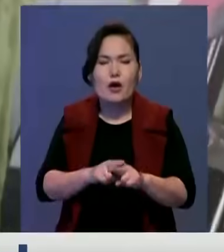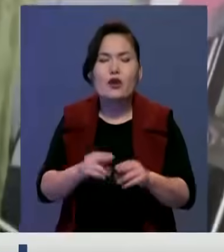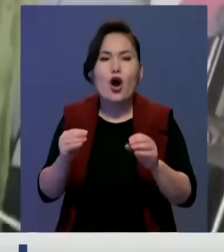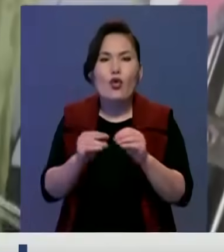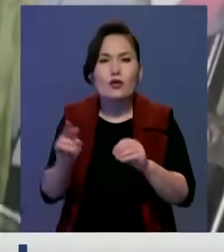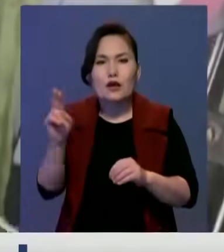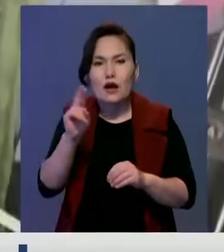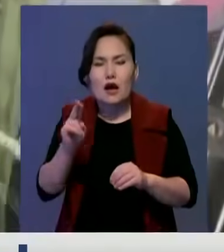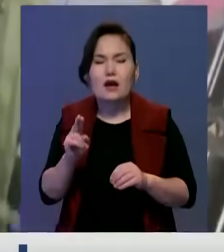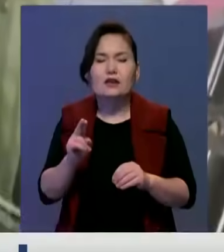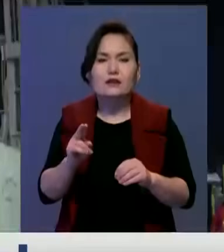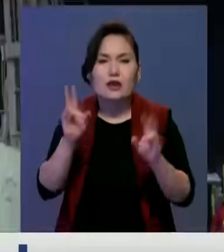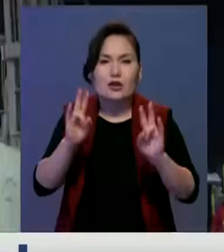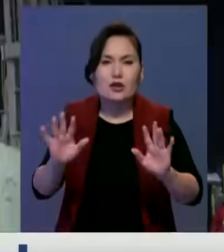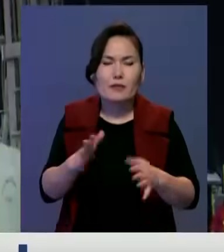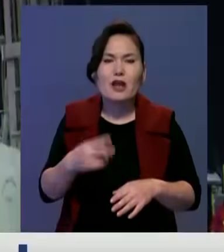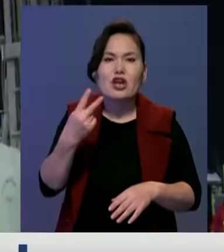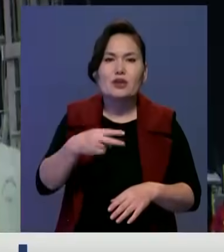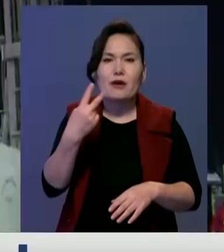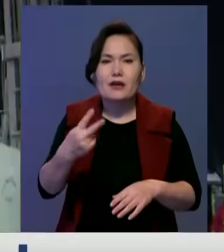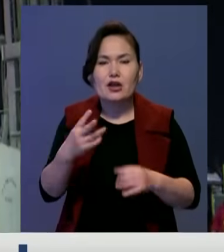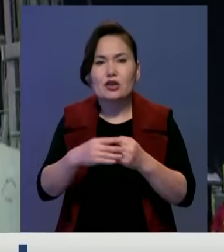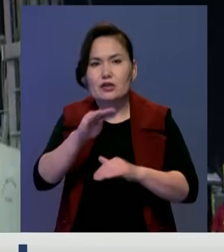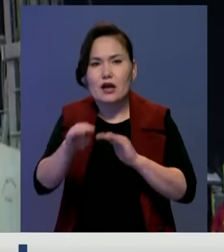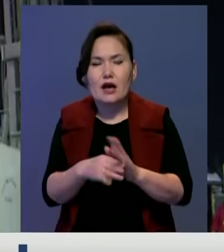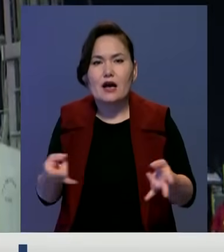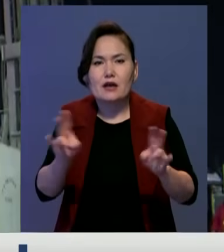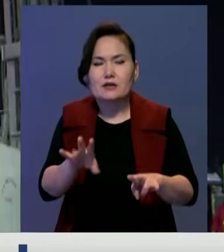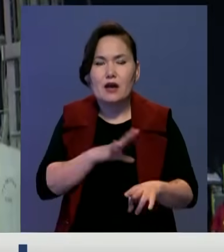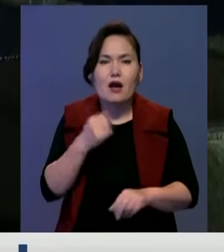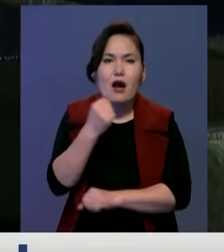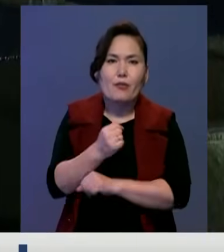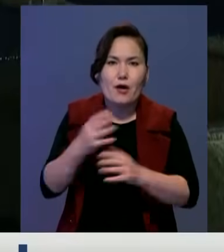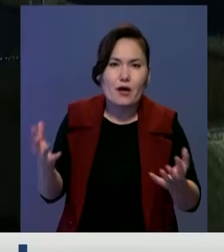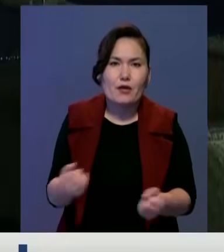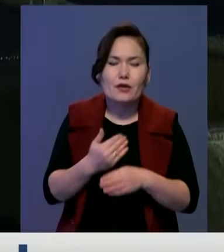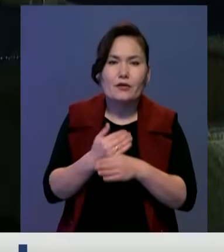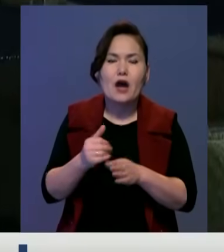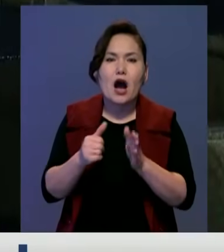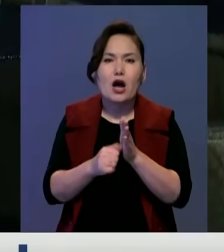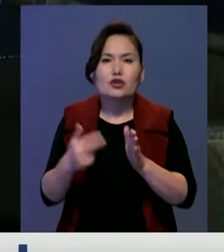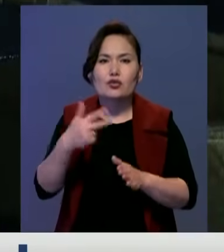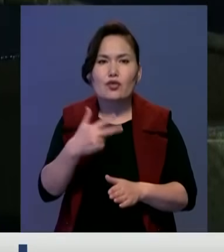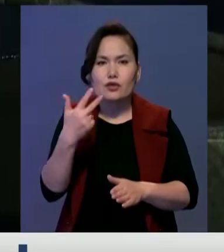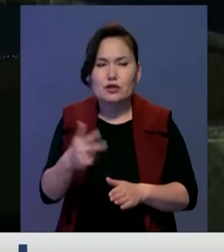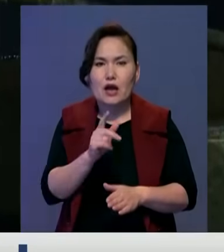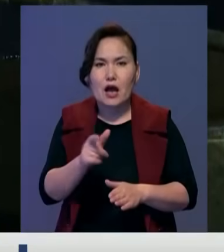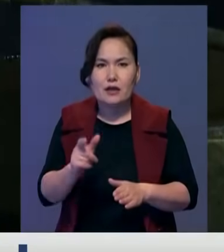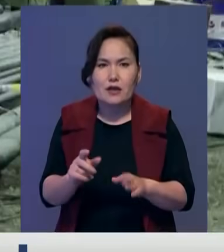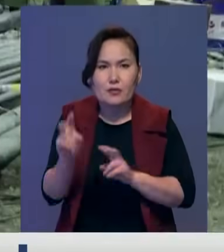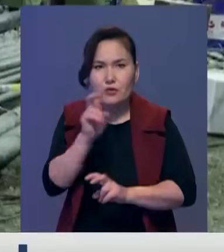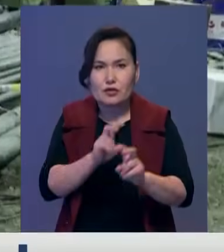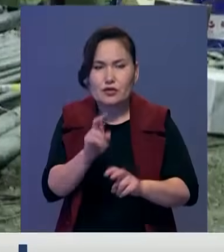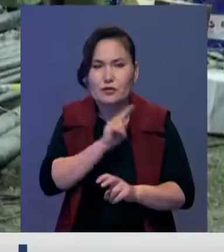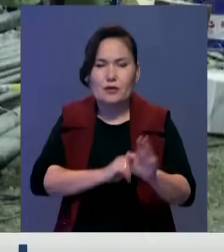жабылып, 22 жұмысшы қамалып қалған. Қазір қалған кеншілерді алып шығу үшін 633 адам апат орнында жұмыс істеп